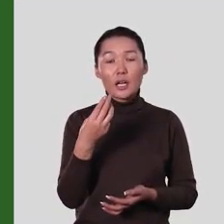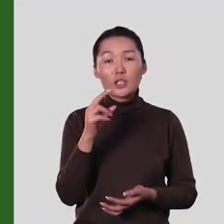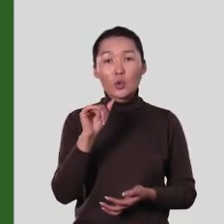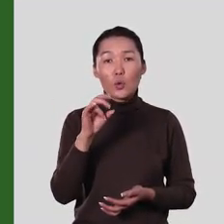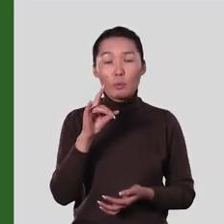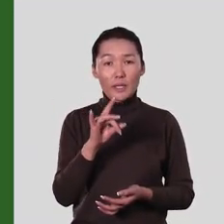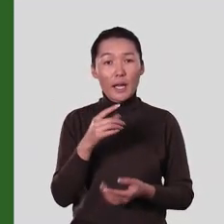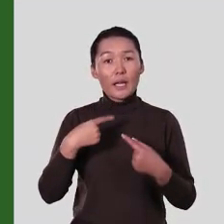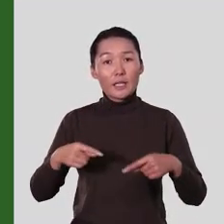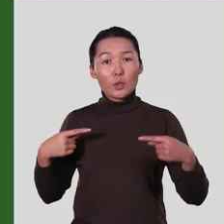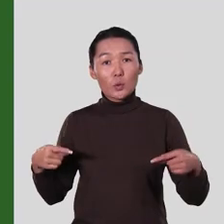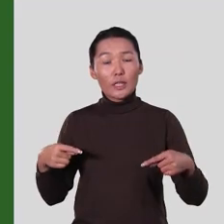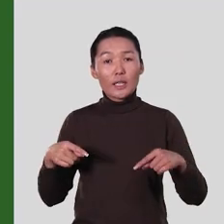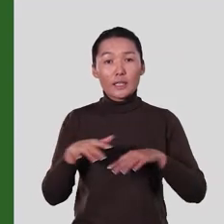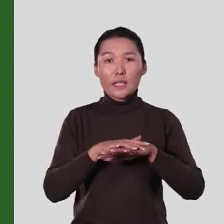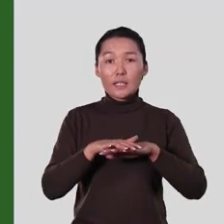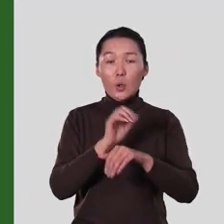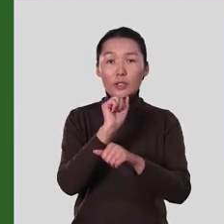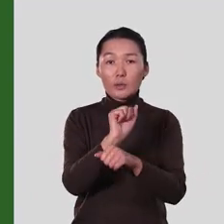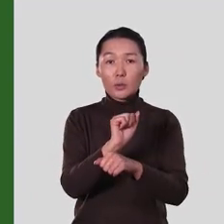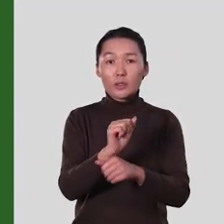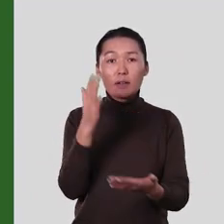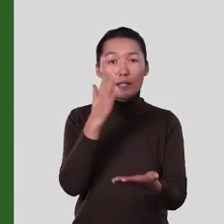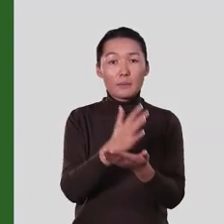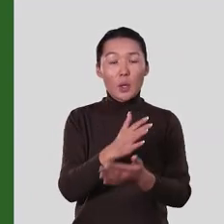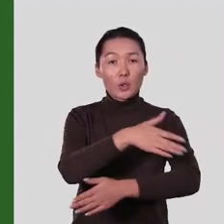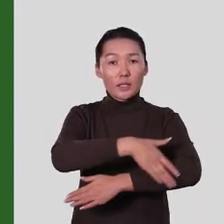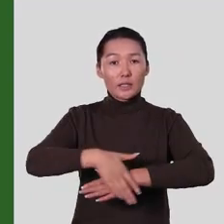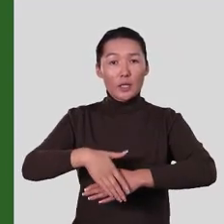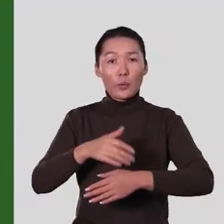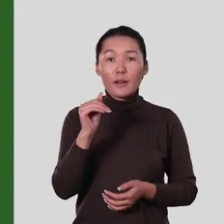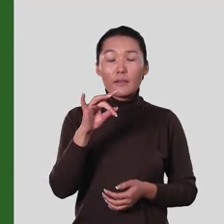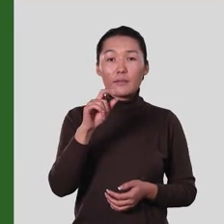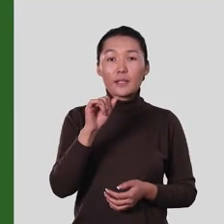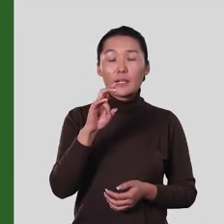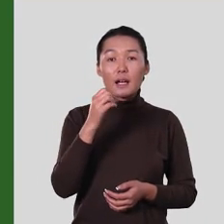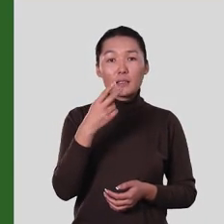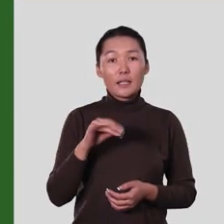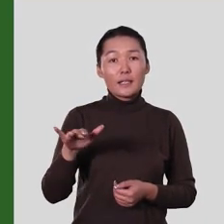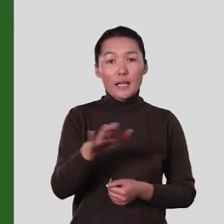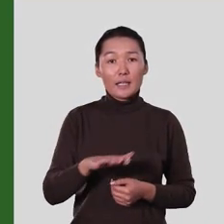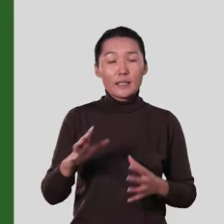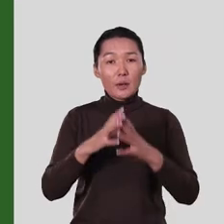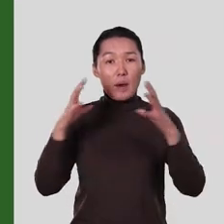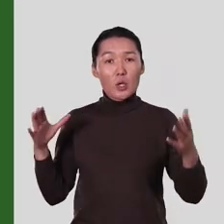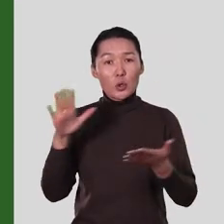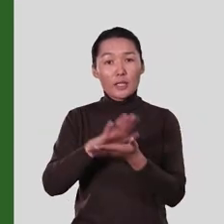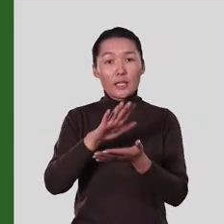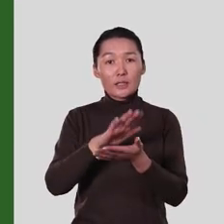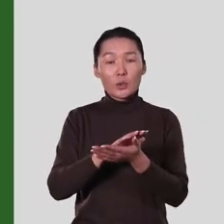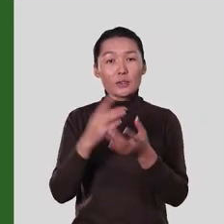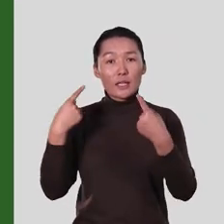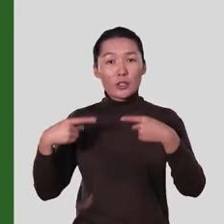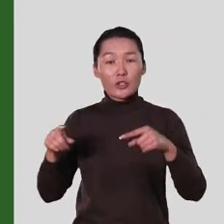других населенных пунктов, расположенных на ее берегу. В Ферганской долине большой загрязненностью